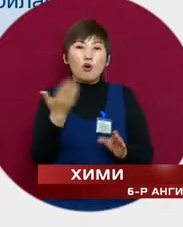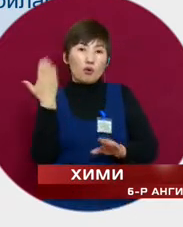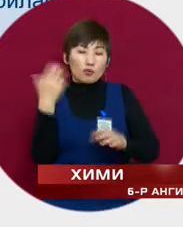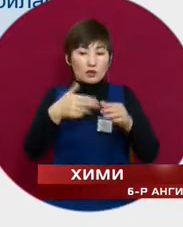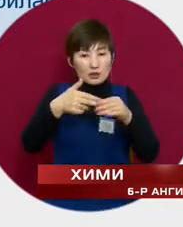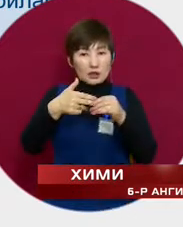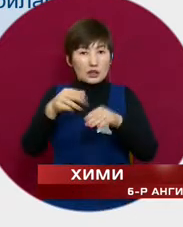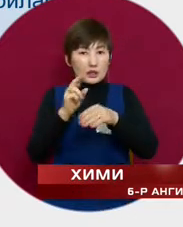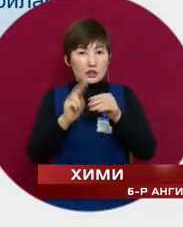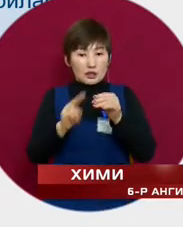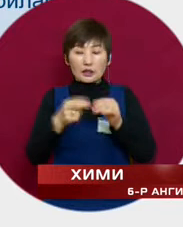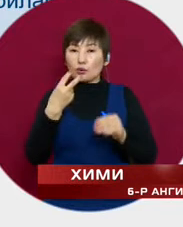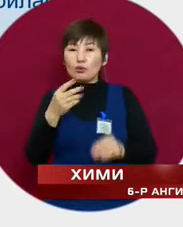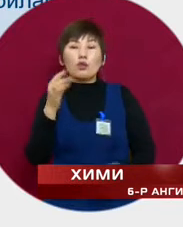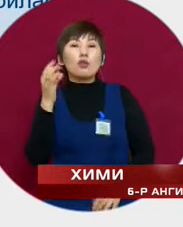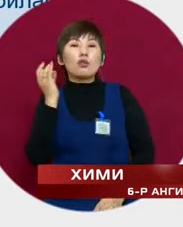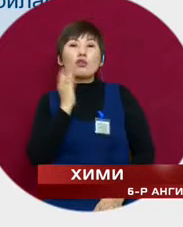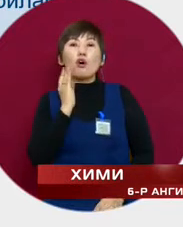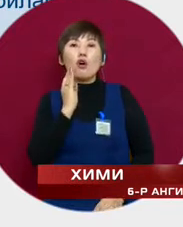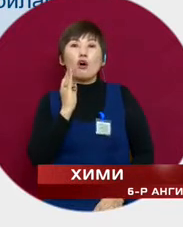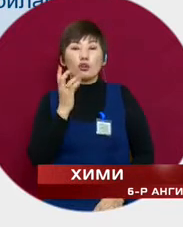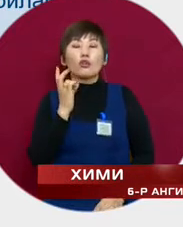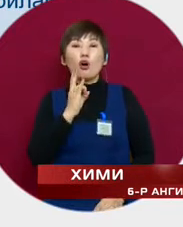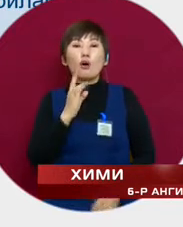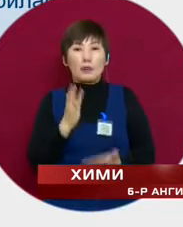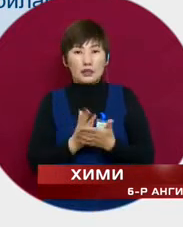өнгөтэй байна. Иймээс сүрлэг орчинтой байна.